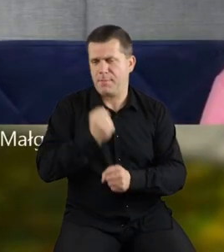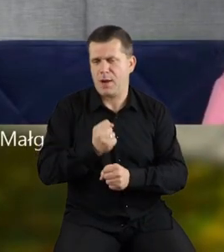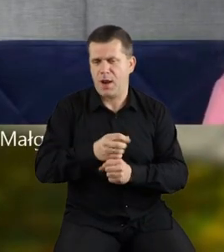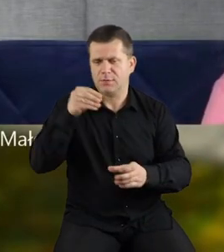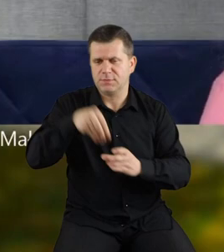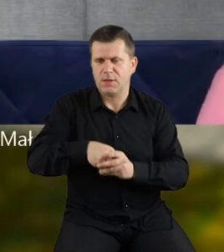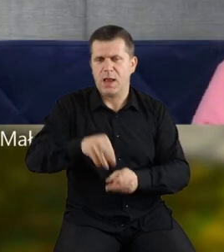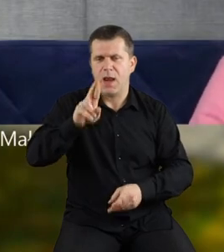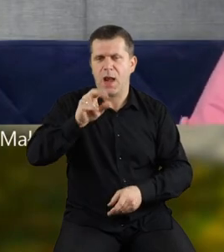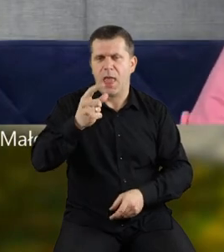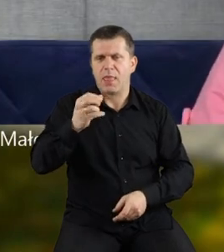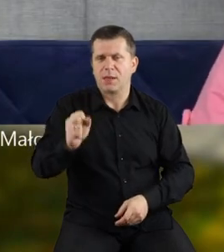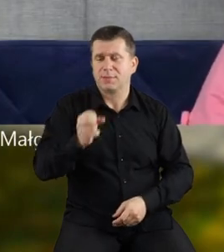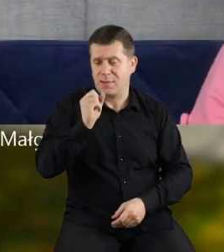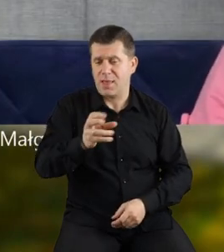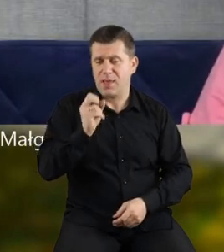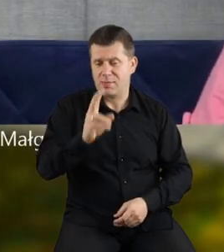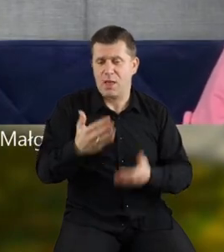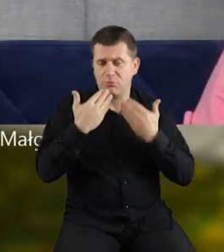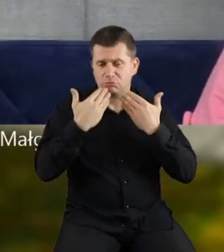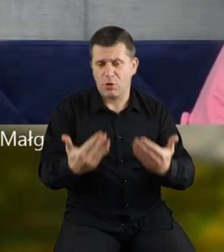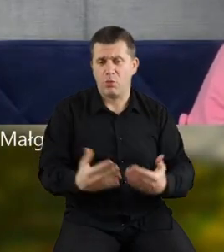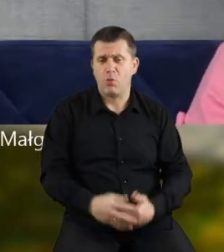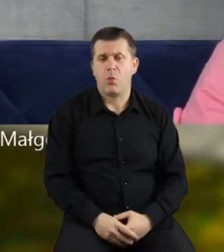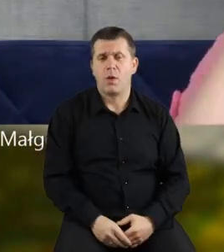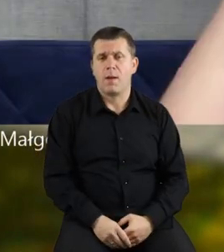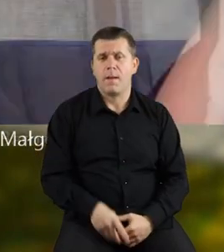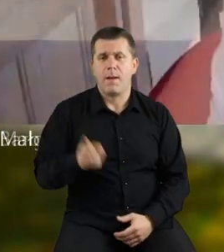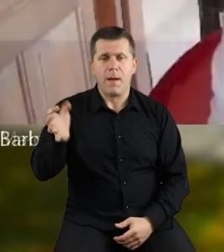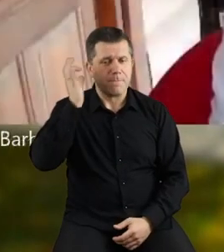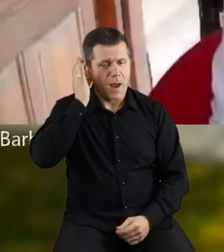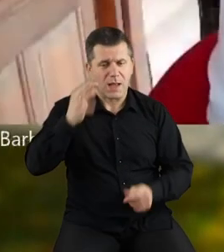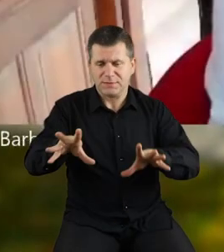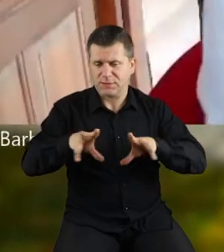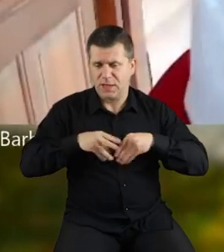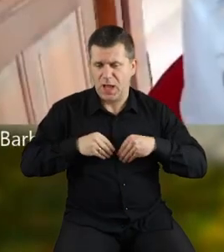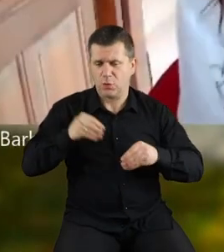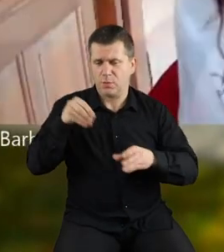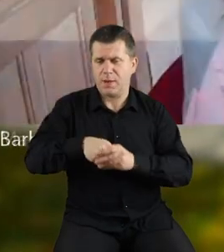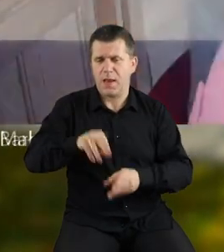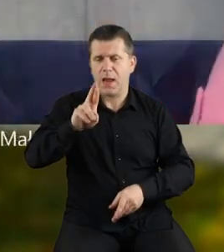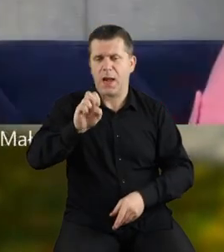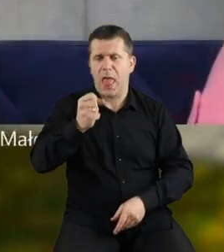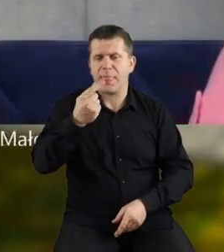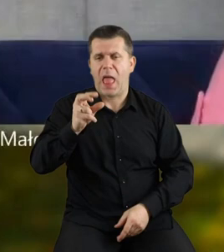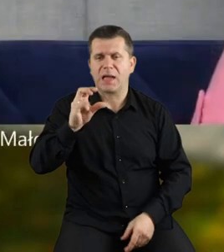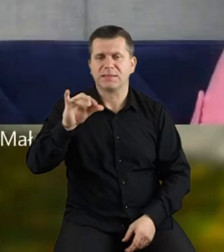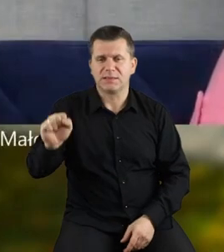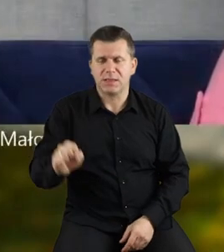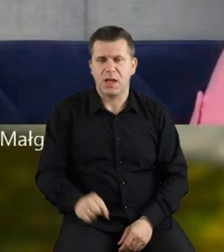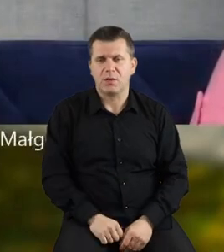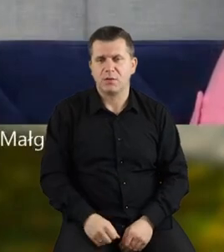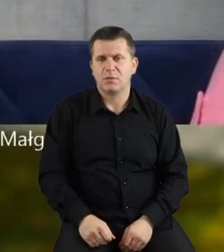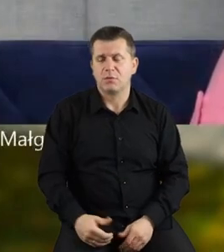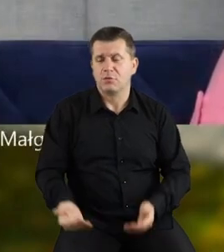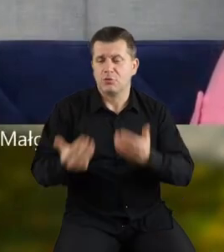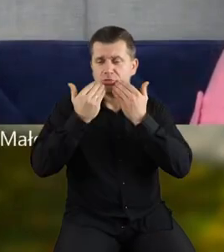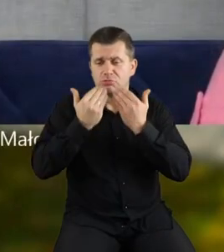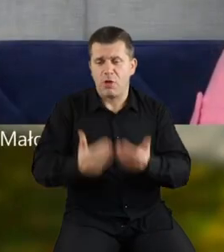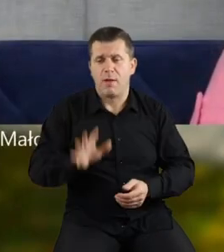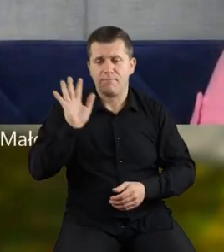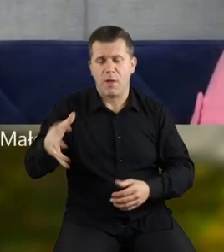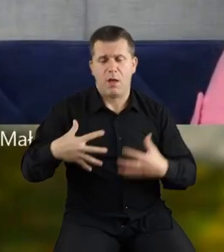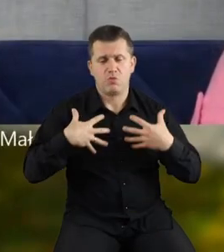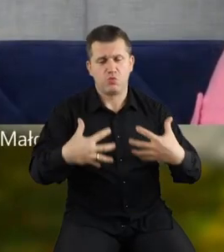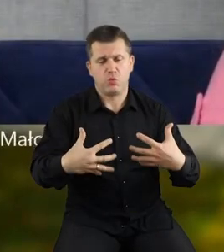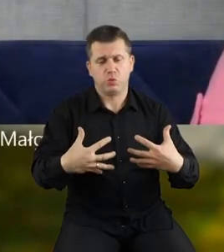nie muszę przypominać, ale a właśnie ty, tak, dziękuję. Ja nie pamiętam. Pani zatrudniona w redakcji,